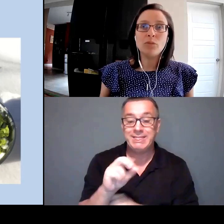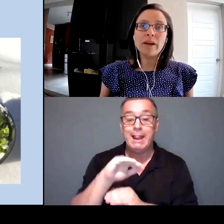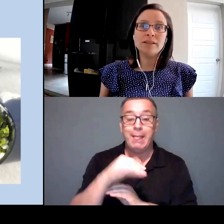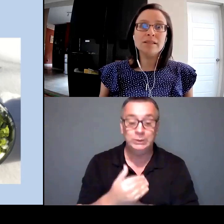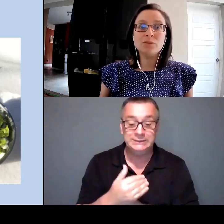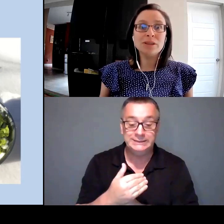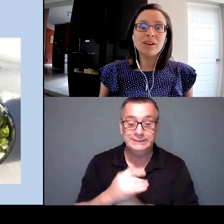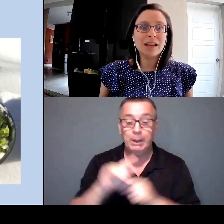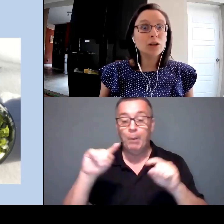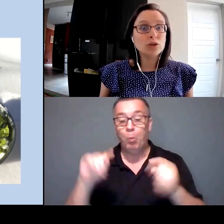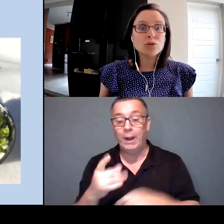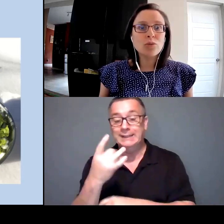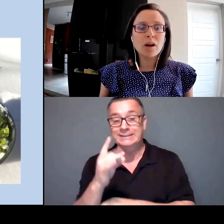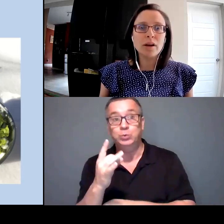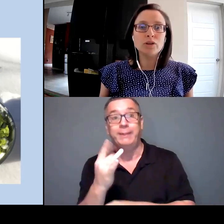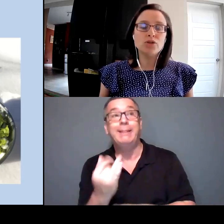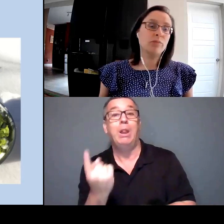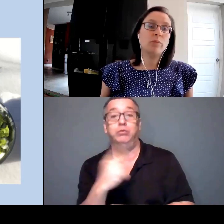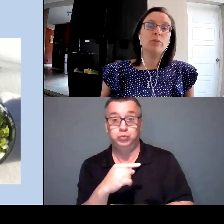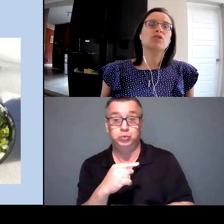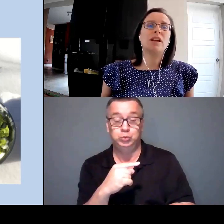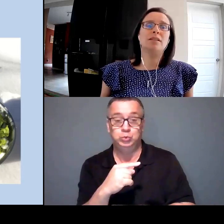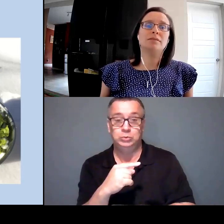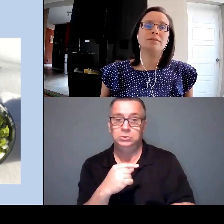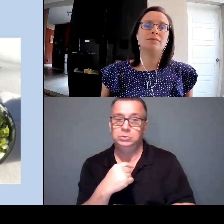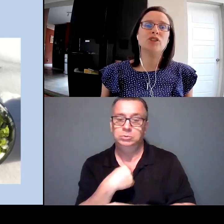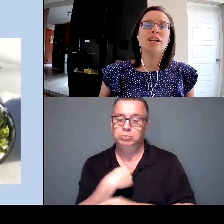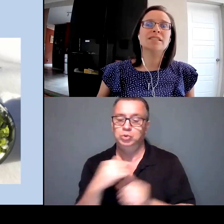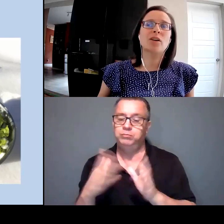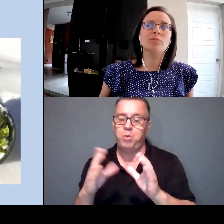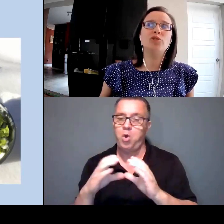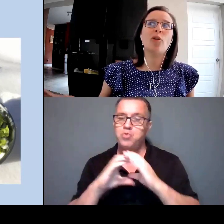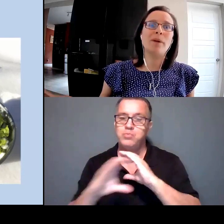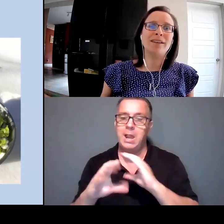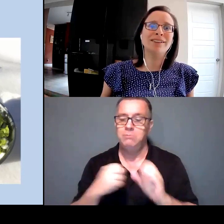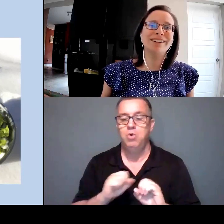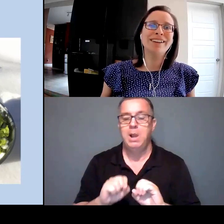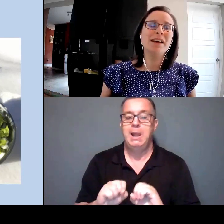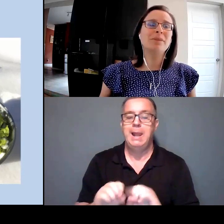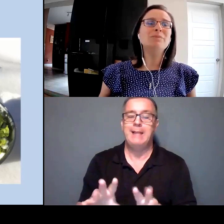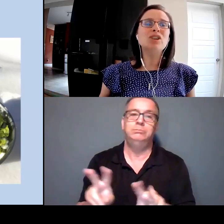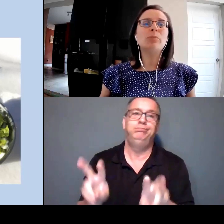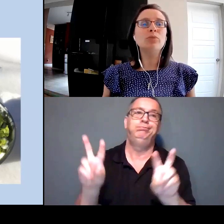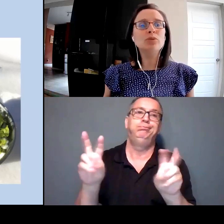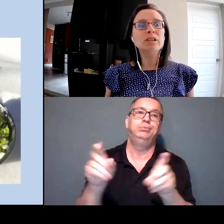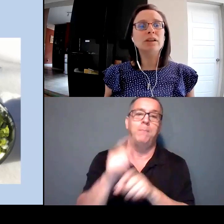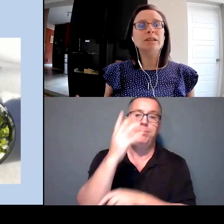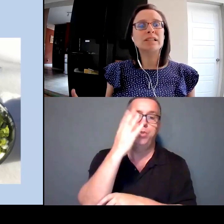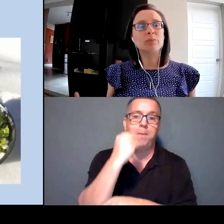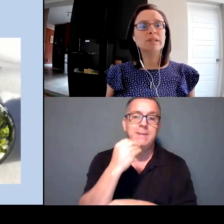des moins 18 degrés le jour, je n'ouvre pas mon tunnel. Je le laisse comme dormant. Même s'il n'y a pas